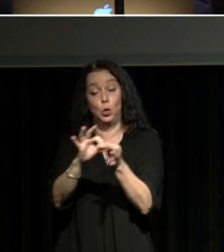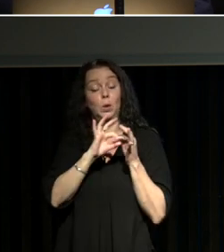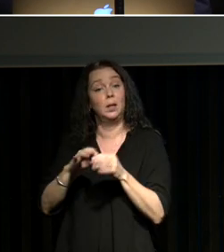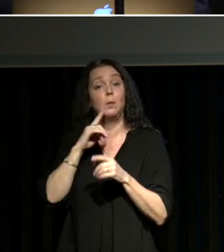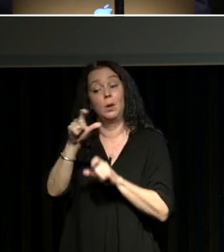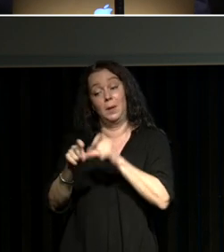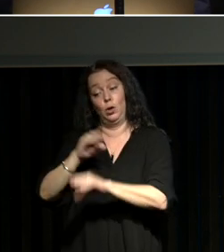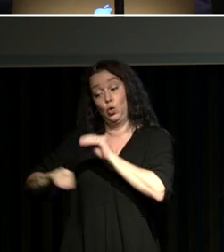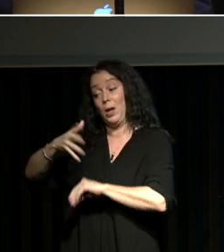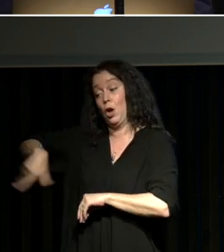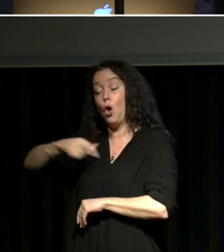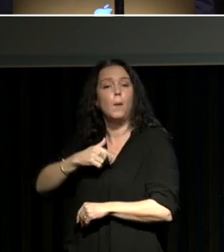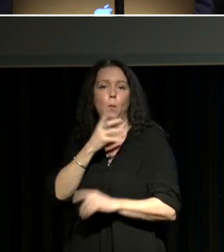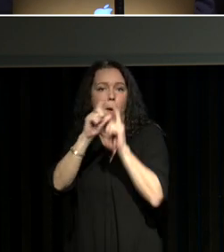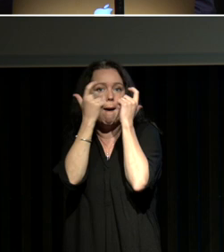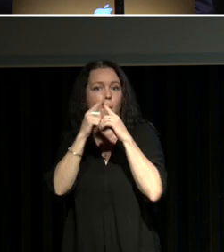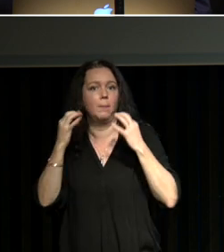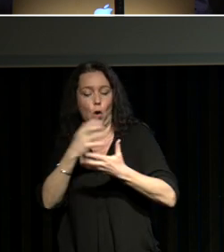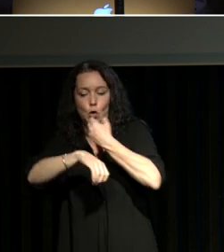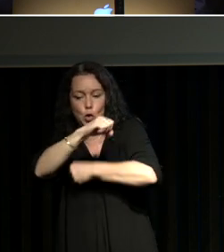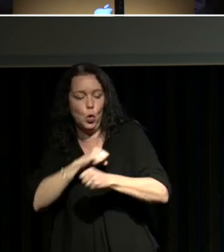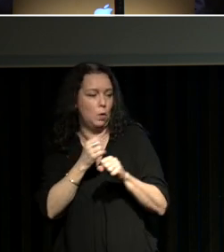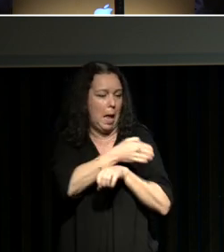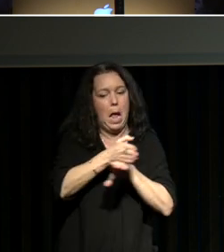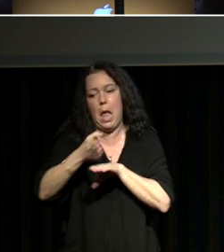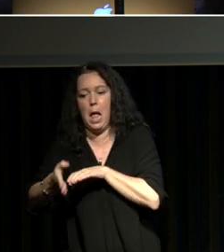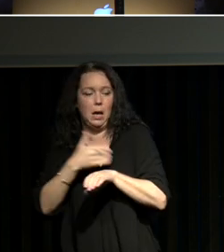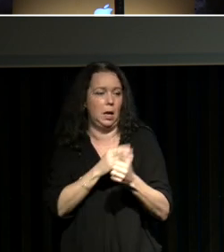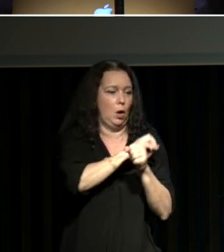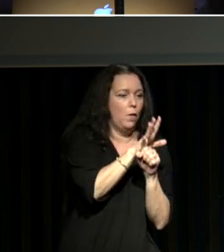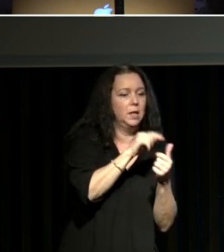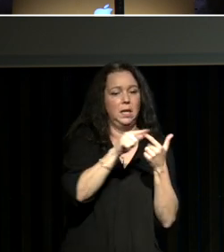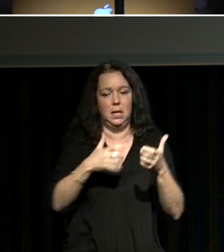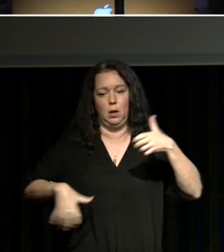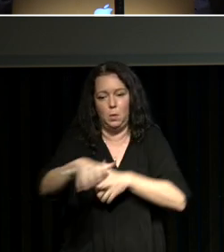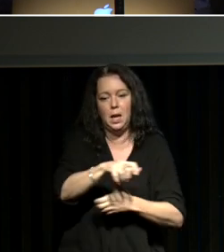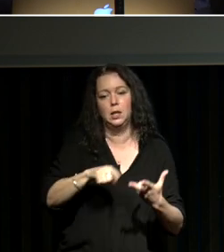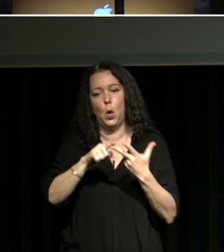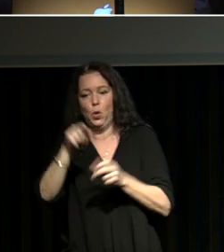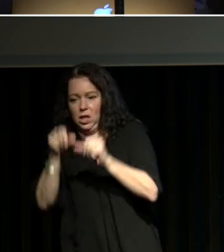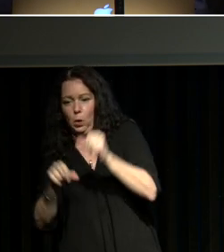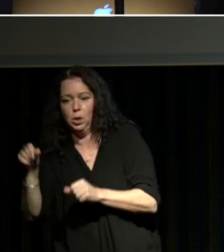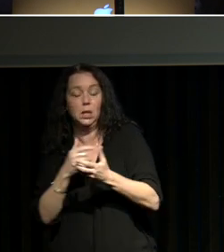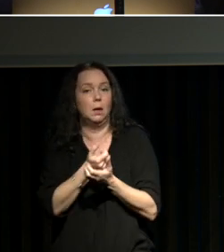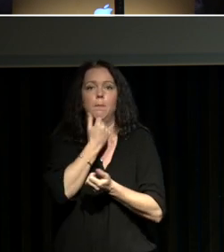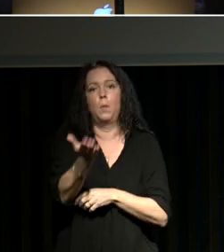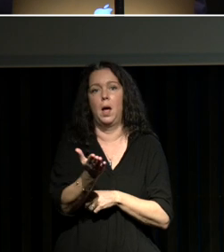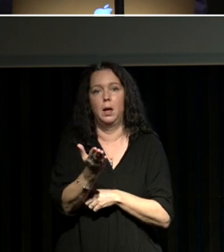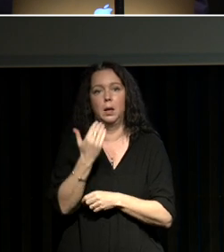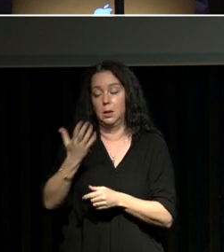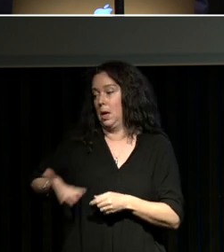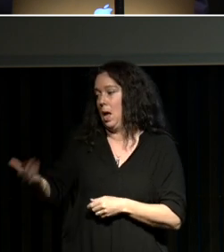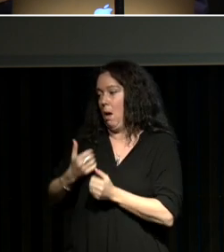expliqué, on ne peut pas à la fois faire du Covid, faire de la chirurgie, de la transplantation. On n'a pas un nombre